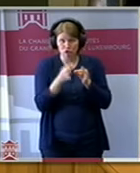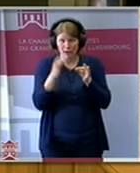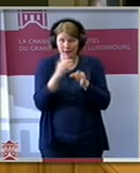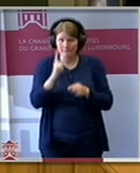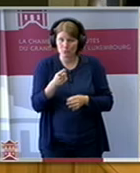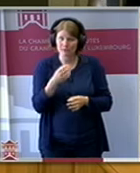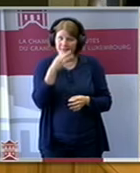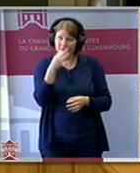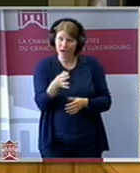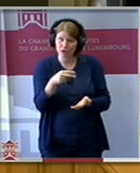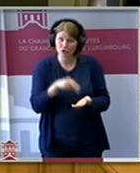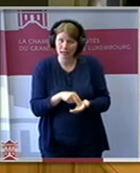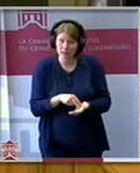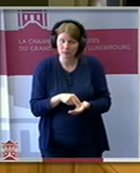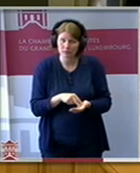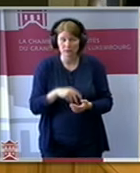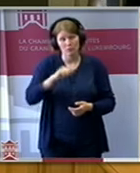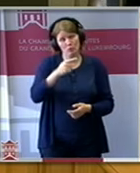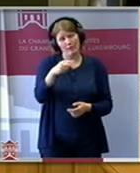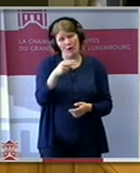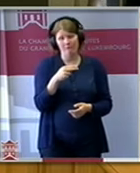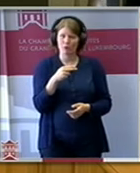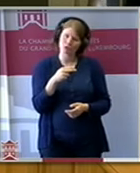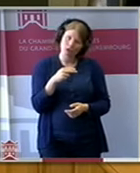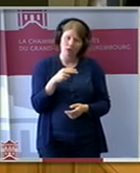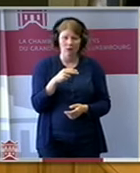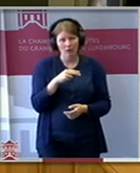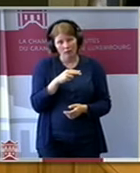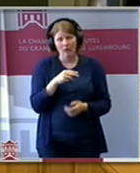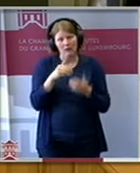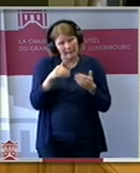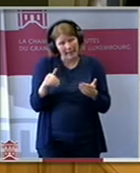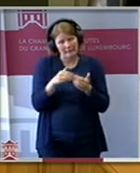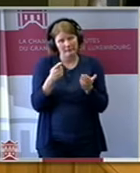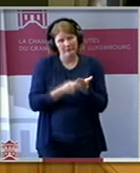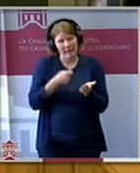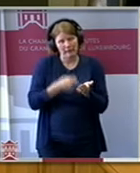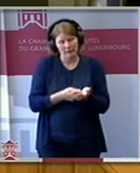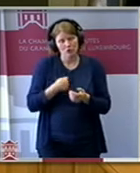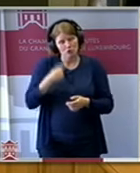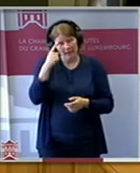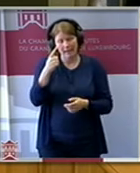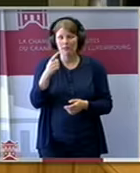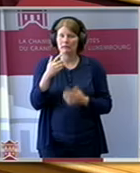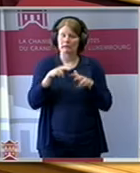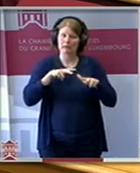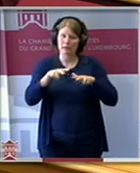war limit humiliant. Und ich meine, ich denke, wir müssen den zweiten Pouvoir, den die Regierung hat,